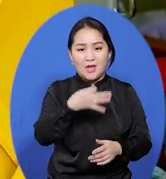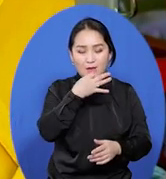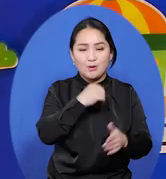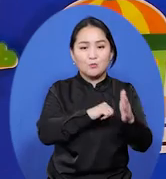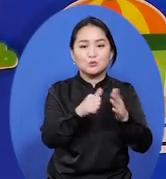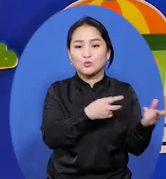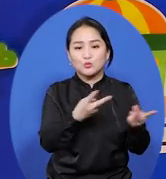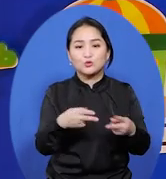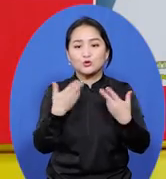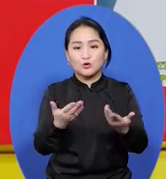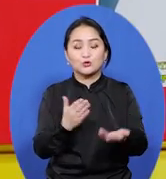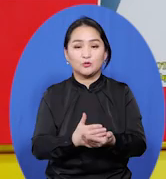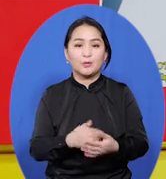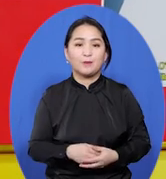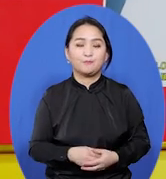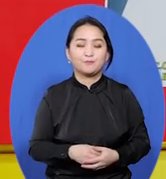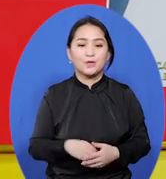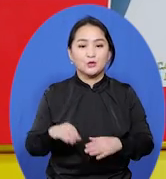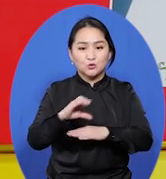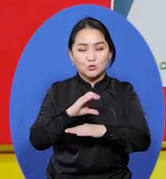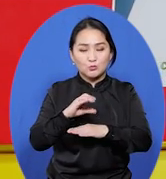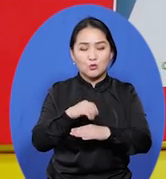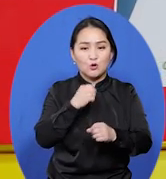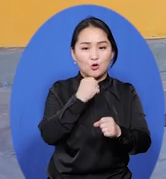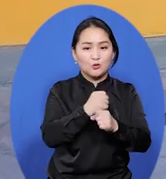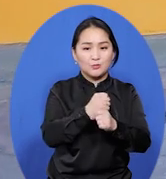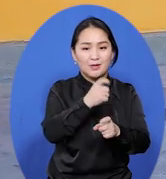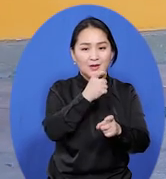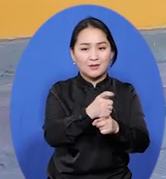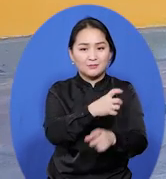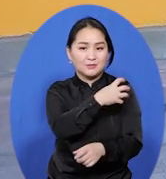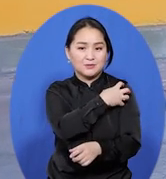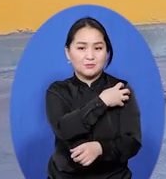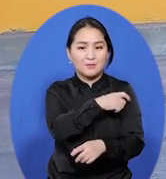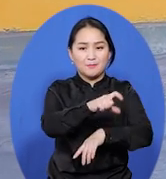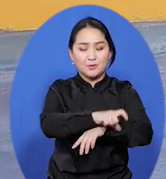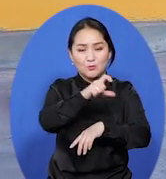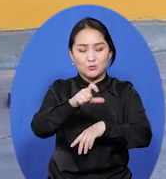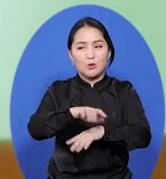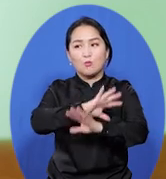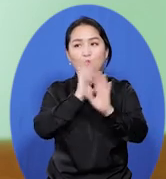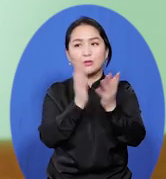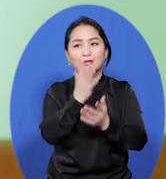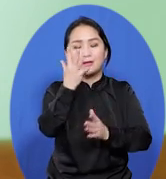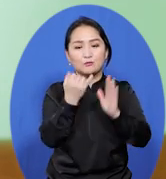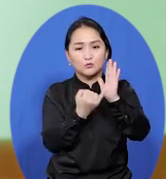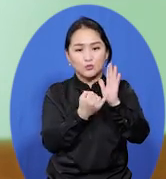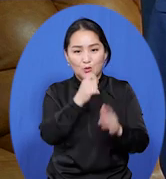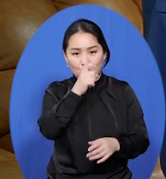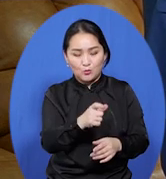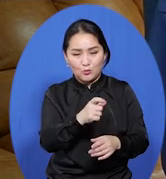үйлчилгээ үзүүлж сургууль хүмүүжүүлж ингэж ажиллаж байгаа. За тэгээд сум болгонд нэг хөдөлмөрөх таламжийн асуудал хариуцсан мэрэгчлэнүүд ажиллаж байгаа. Нийт 56